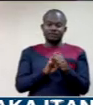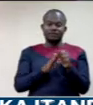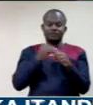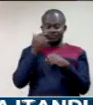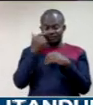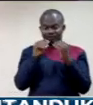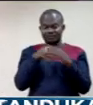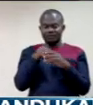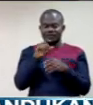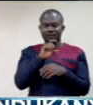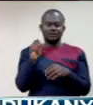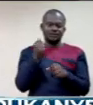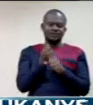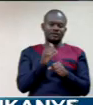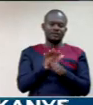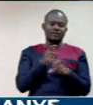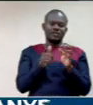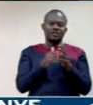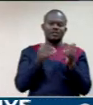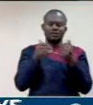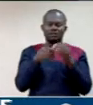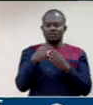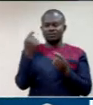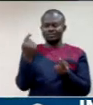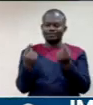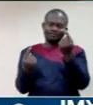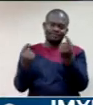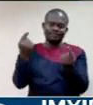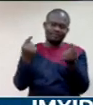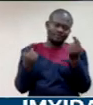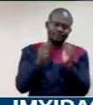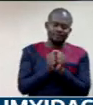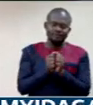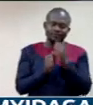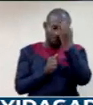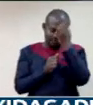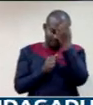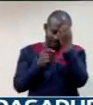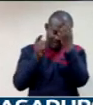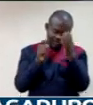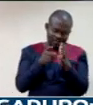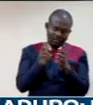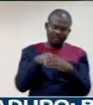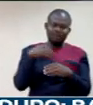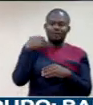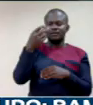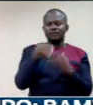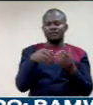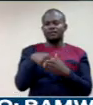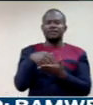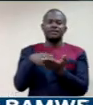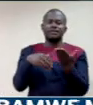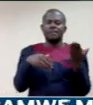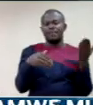cyumweru rwose turakora cyane. Ariko ubu ngubu ni umwe umwe. Umwe umwe azagura agenda cyangwa umusoso